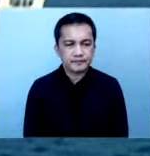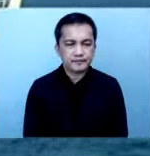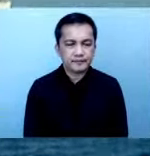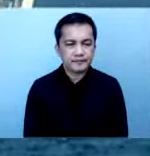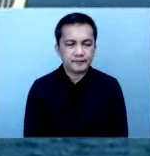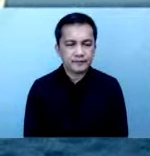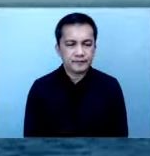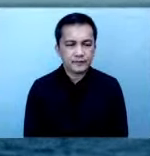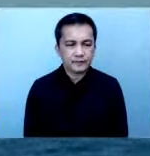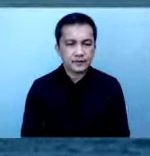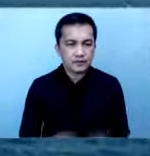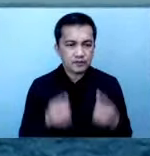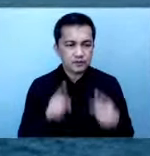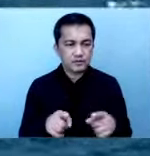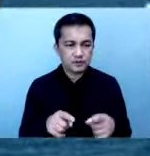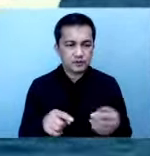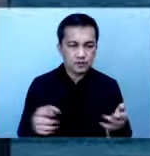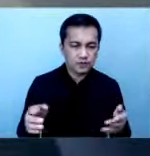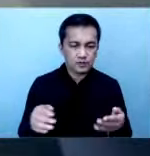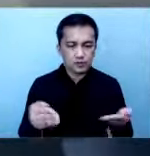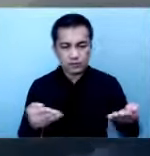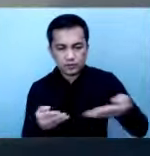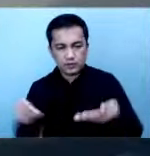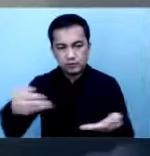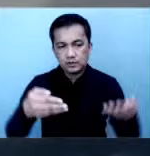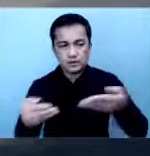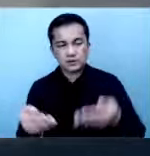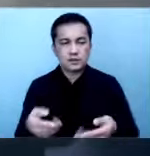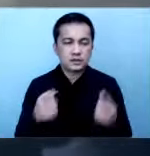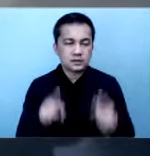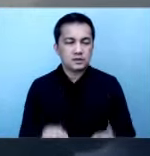Habang nangyayaring patintero sa dagat,